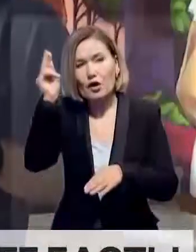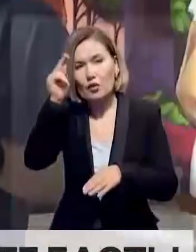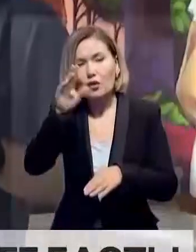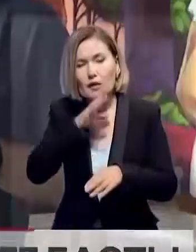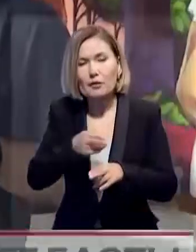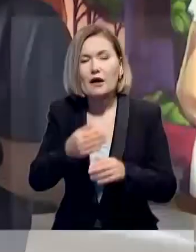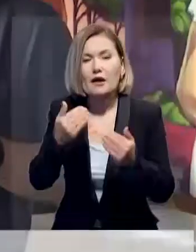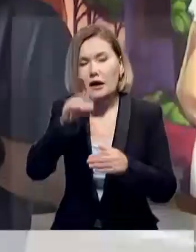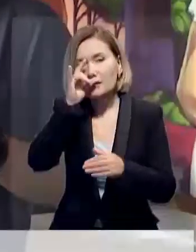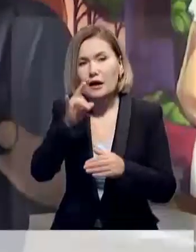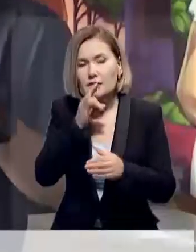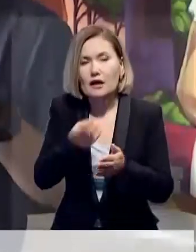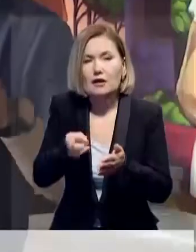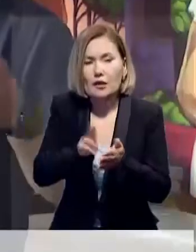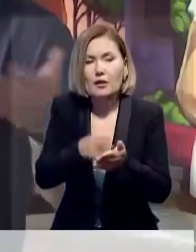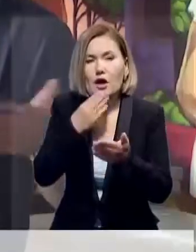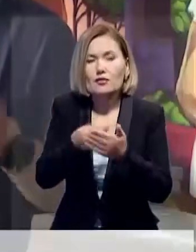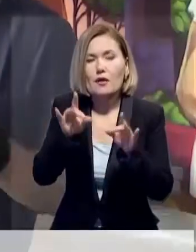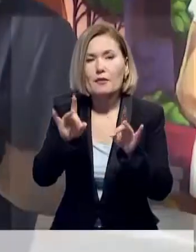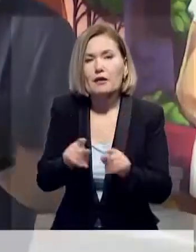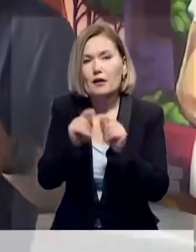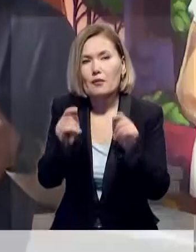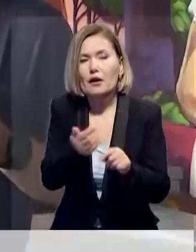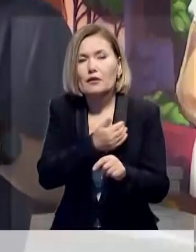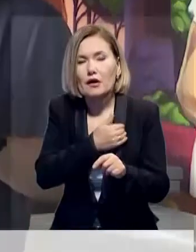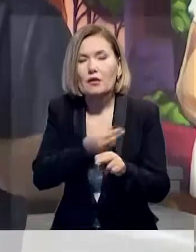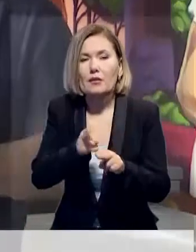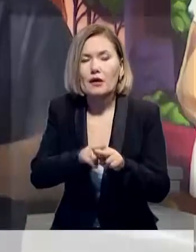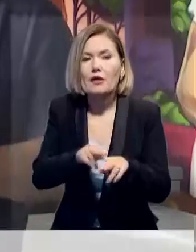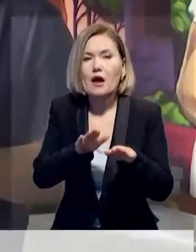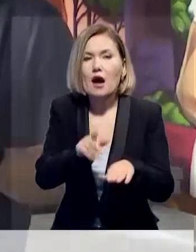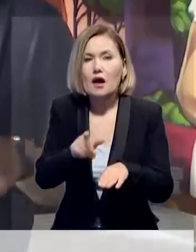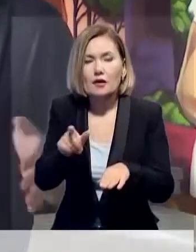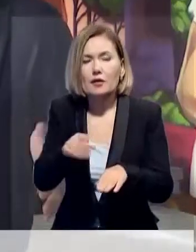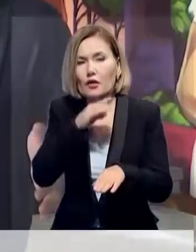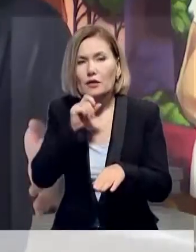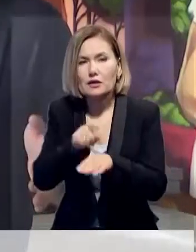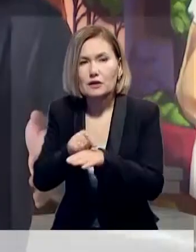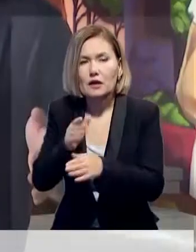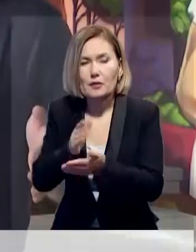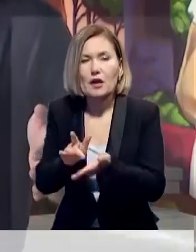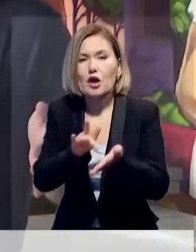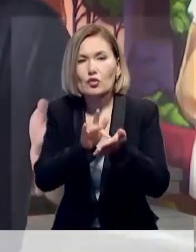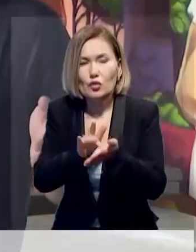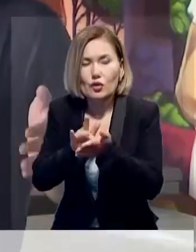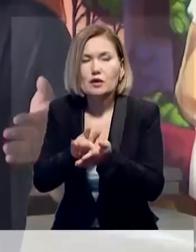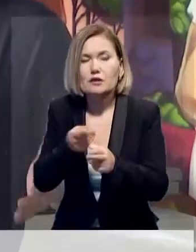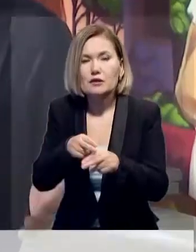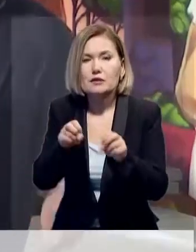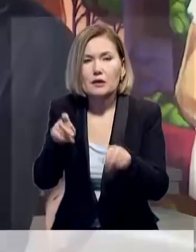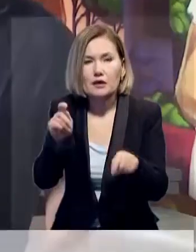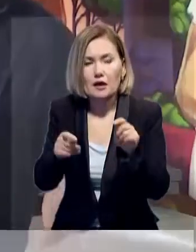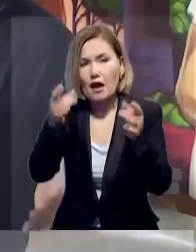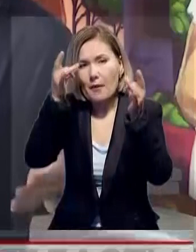мәзіріне өзгеріс әкелуге жұмсадым. Қазір біз ұсынған өнімдер жергілікті тұрғындардың көңілінен шығып жатыр. Туристерді де қызықтыратын тамақтану